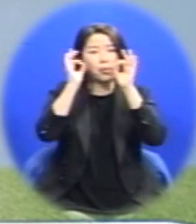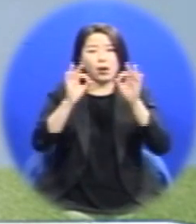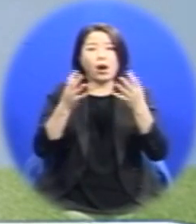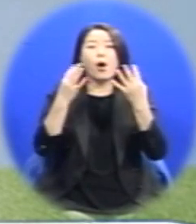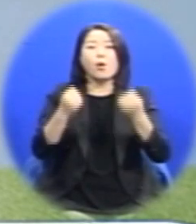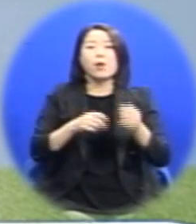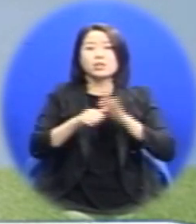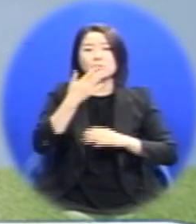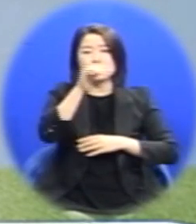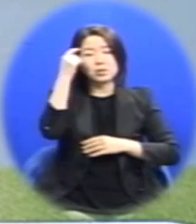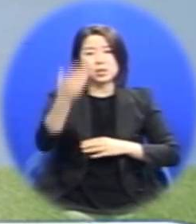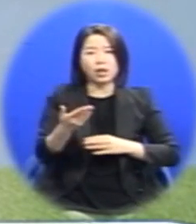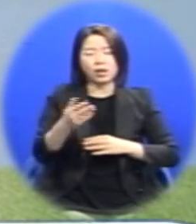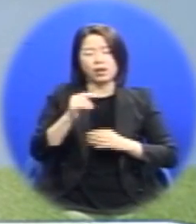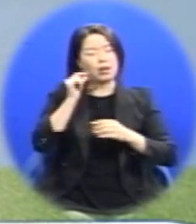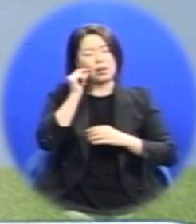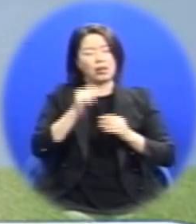참을 수 있나? 못 참아요.